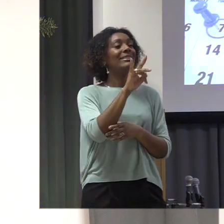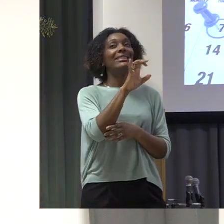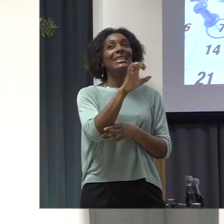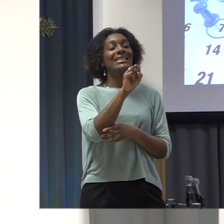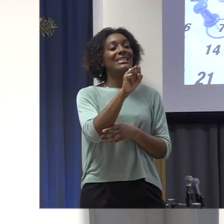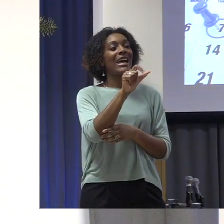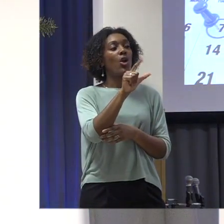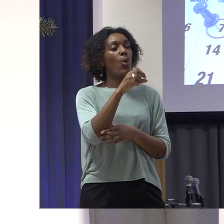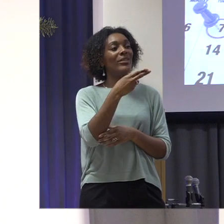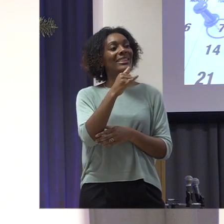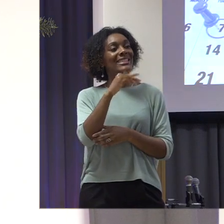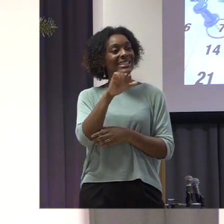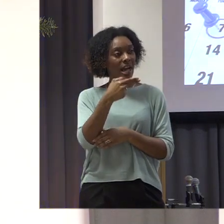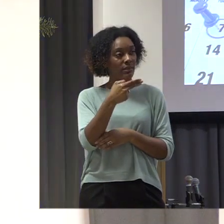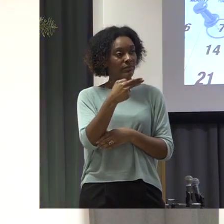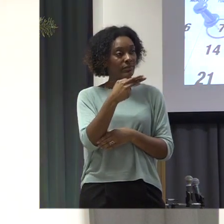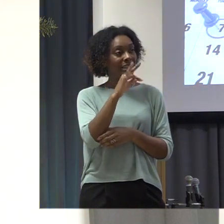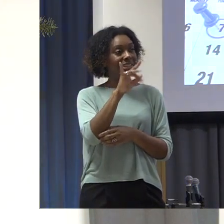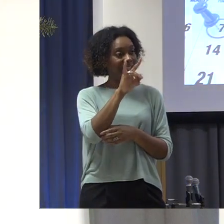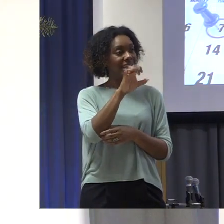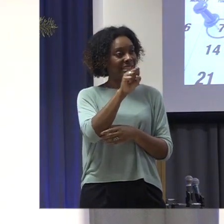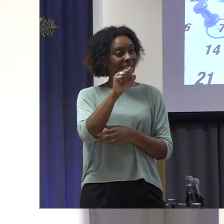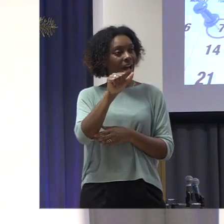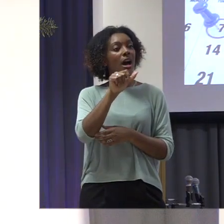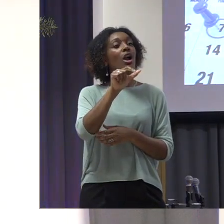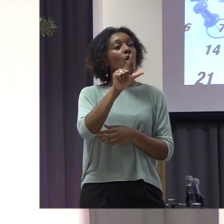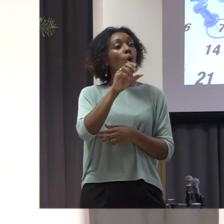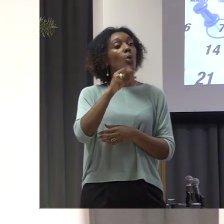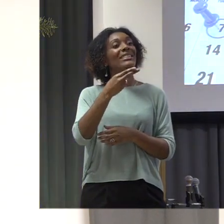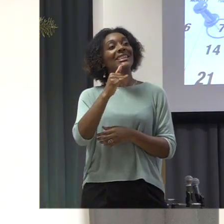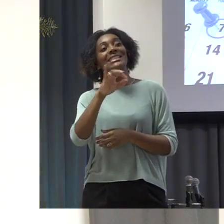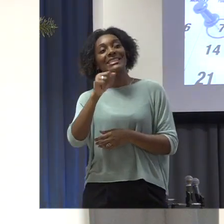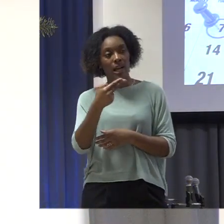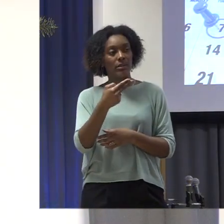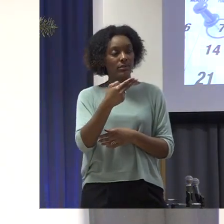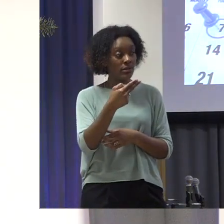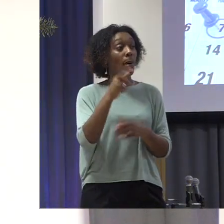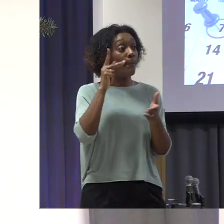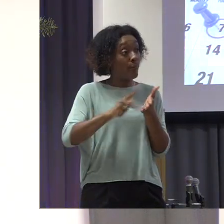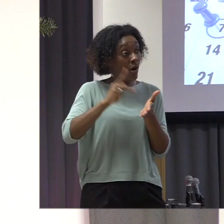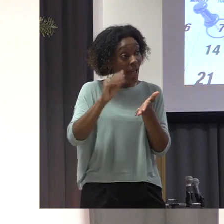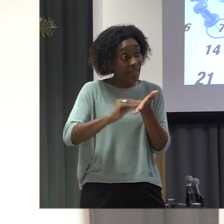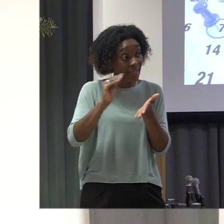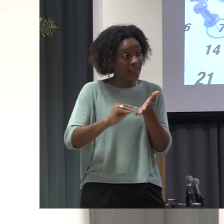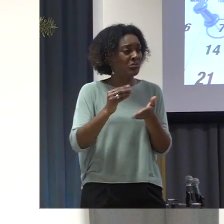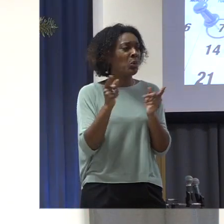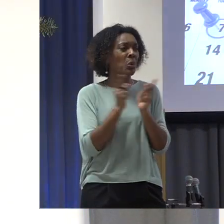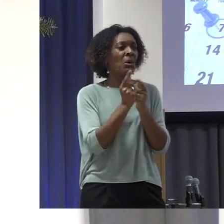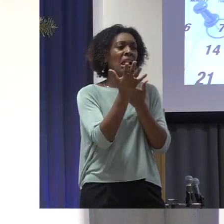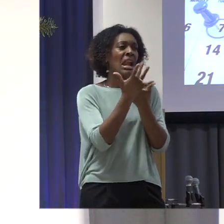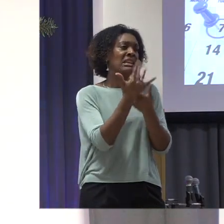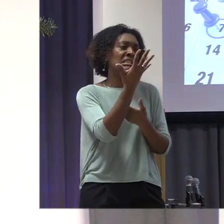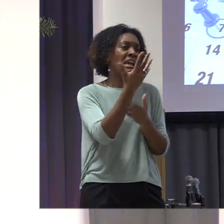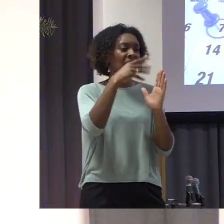chapitres. Et pourtant, tout y est. Tout y est. Comment la parole de Dieu peut être bien souvent riche.